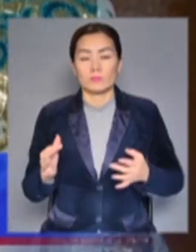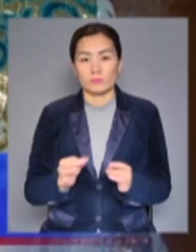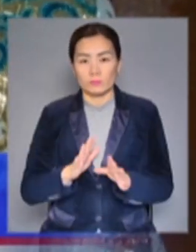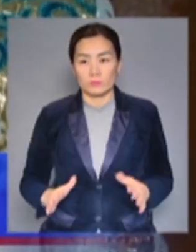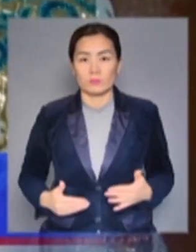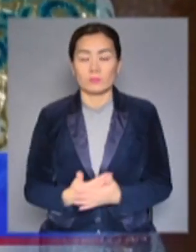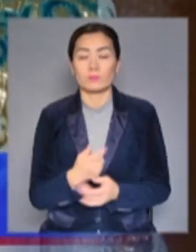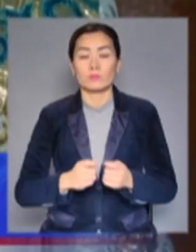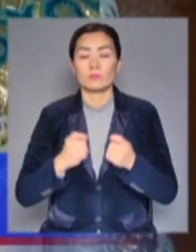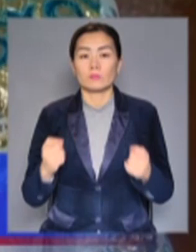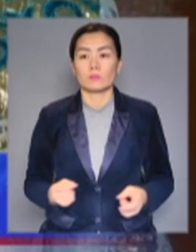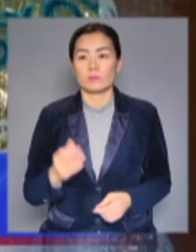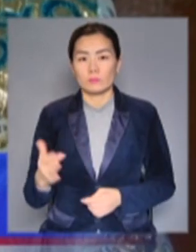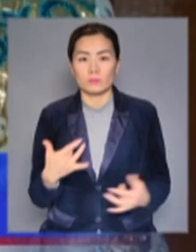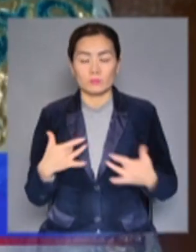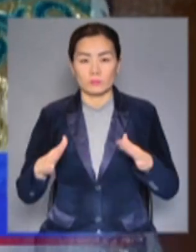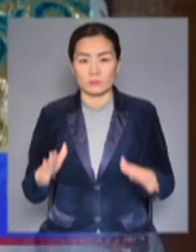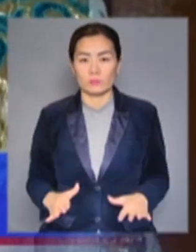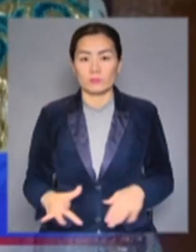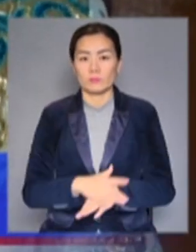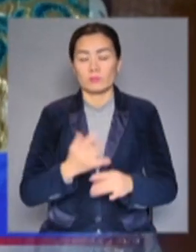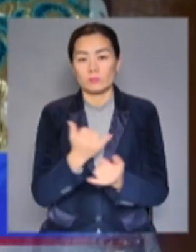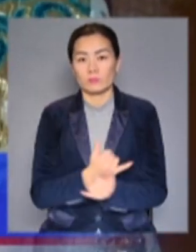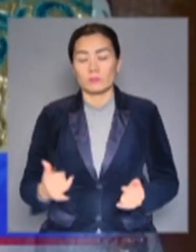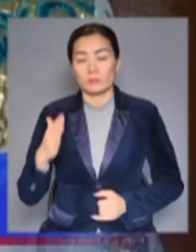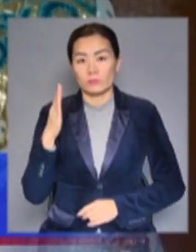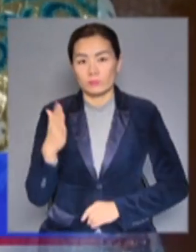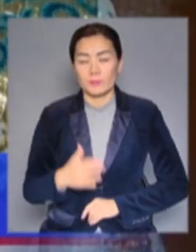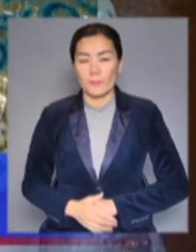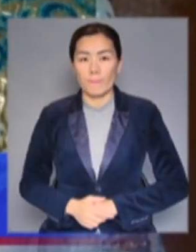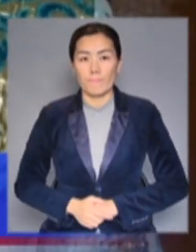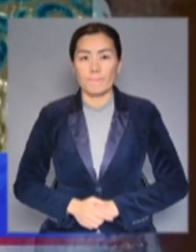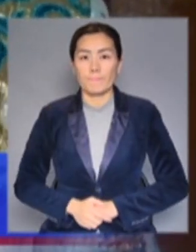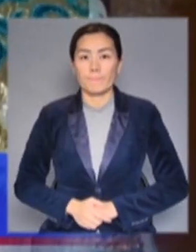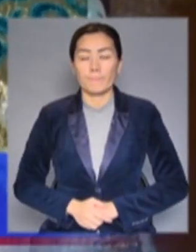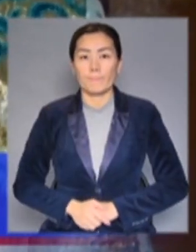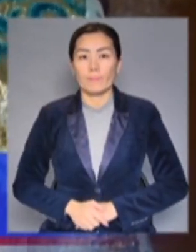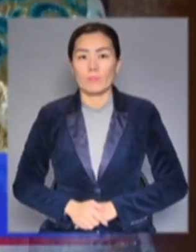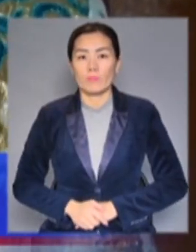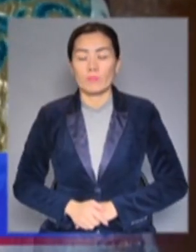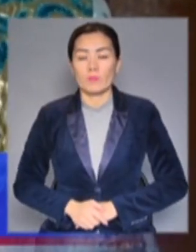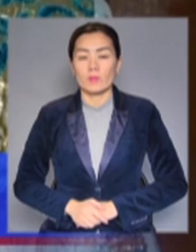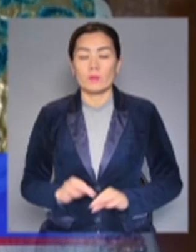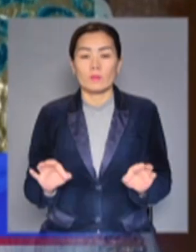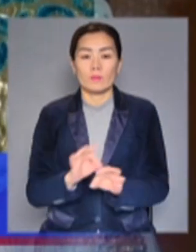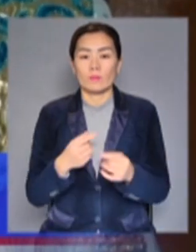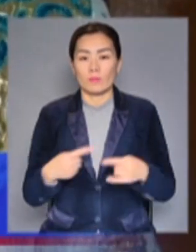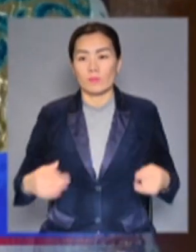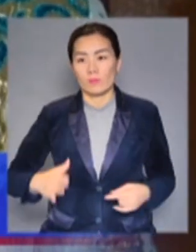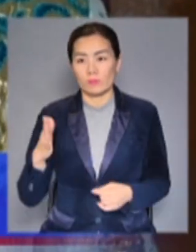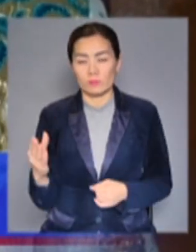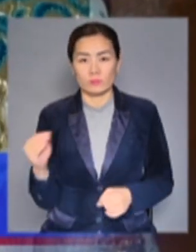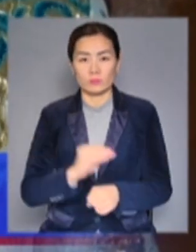күйлері, жаңадан туындылары сахна төрінде халыққа таныстырылып, әртүрлі аспаптарды орындалып жатыр. Соның ішінде